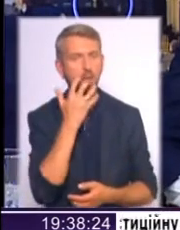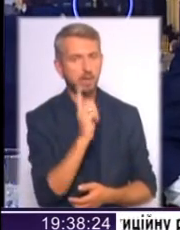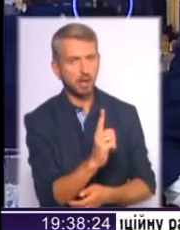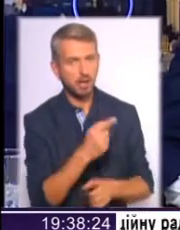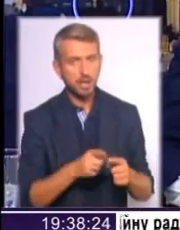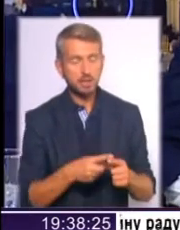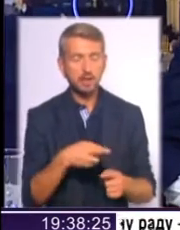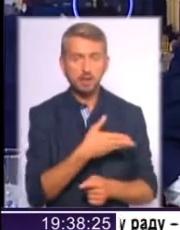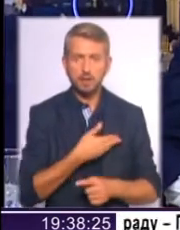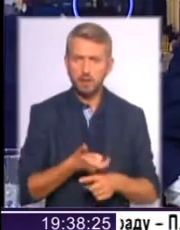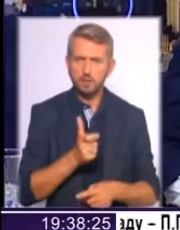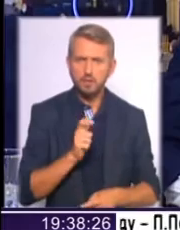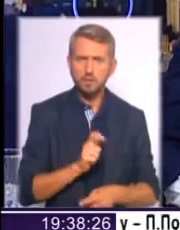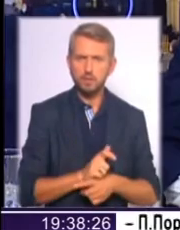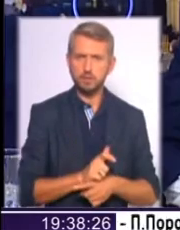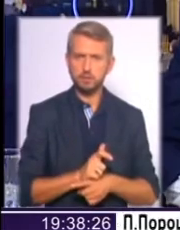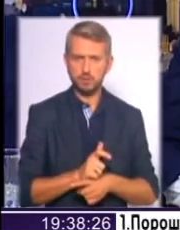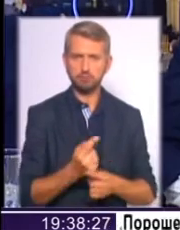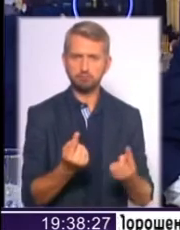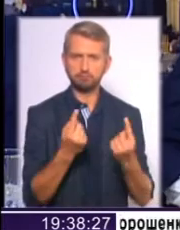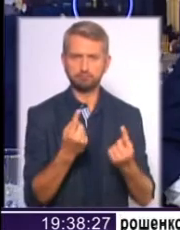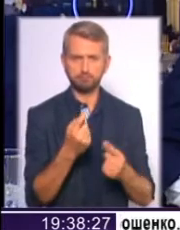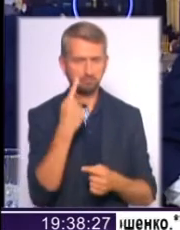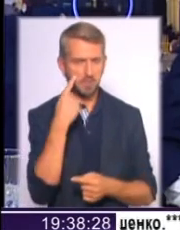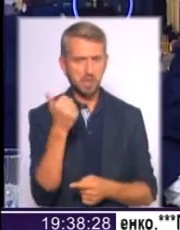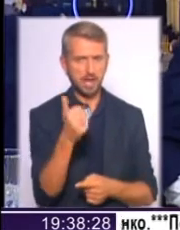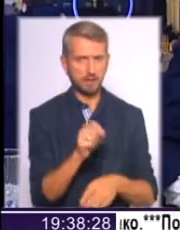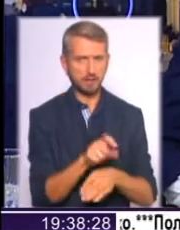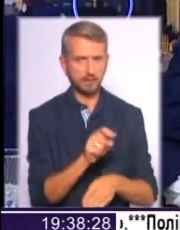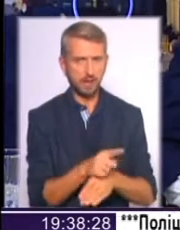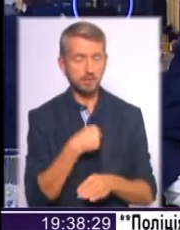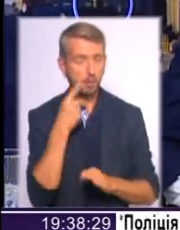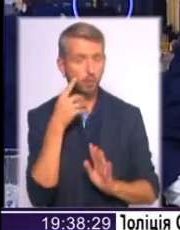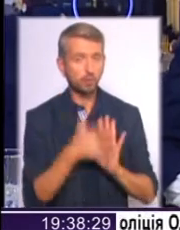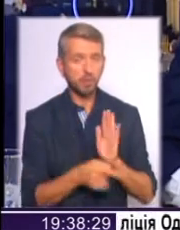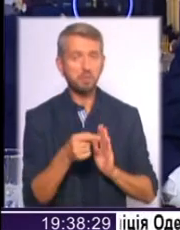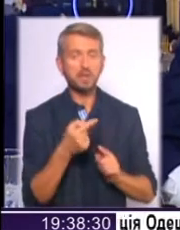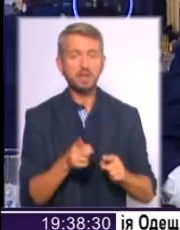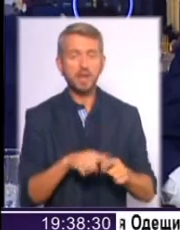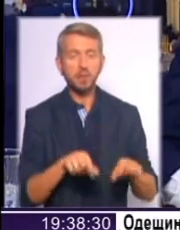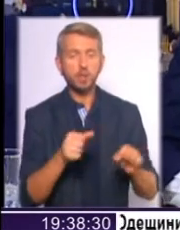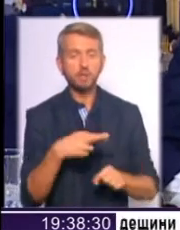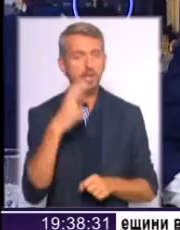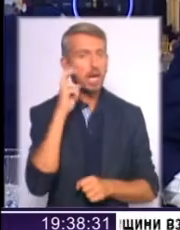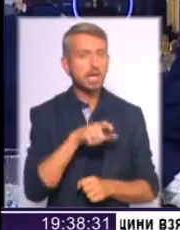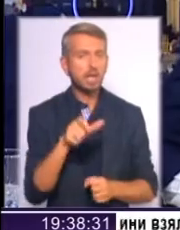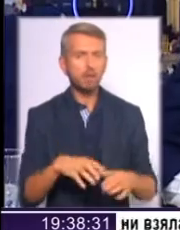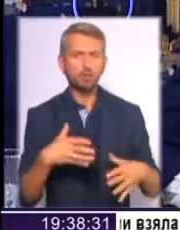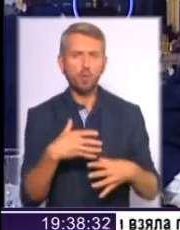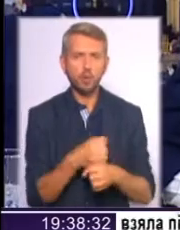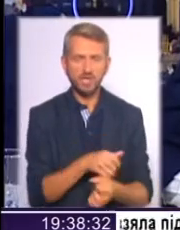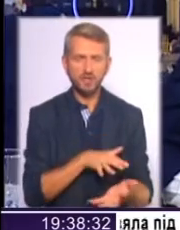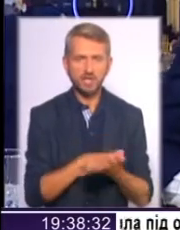для нас дуже амбіційна і пріоритетна задача. І ми розуміємо, що це можливість для киян скоротити витрати на